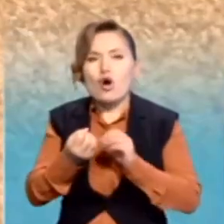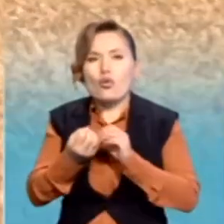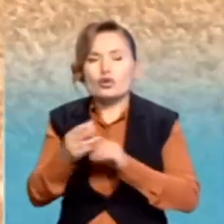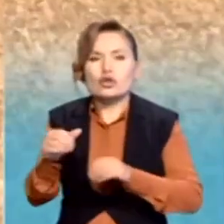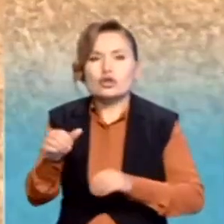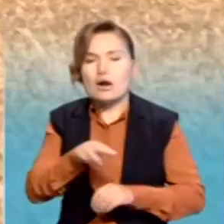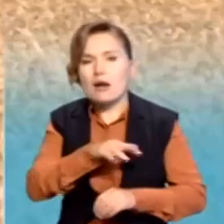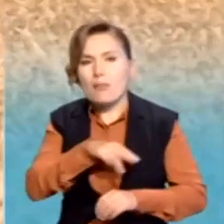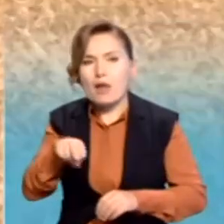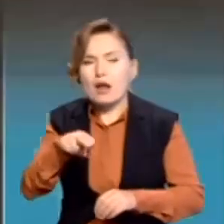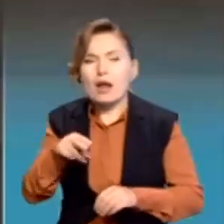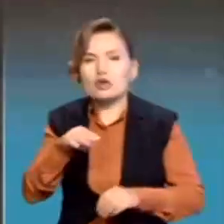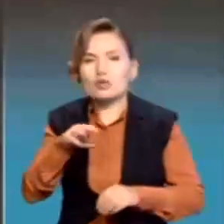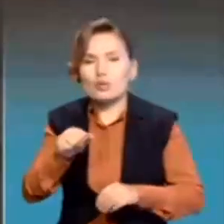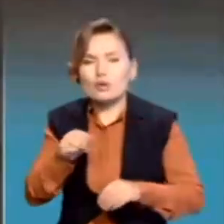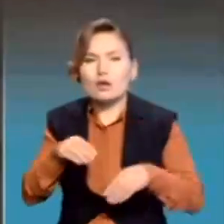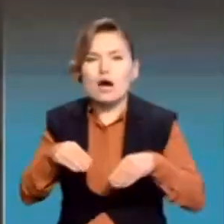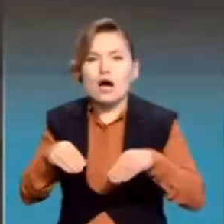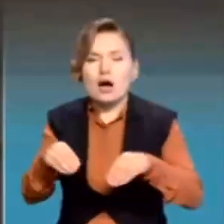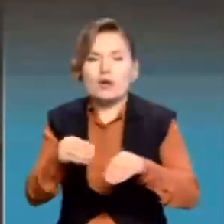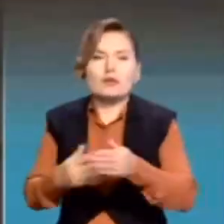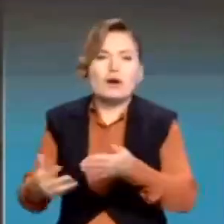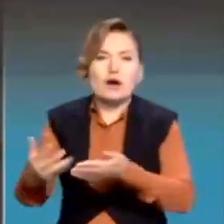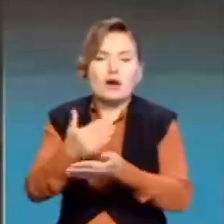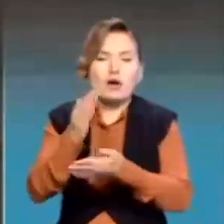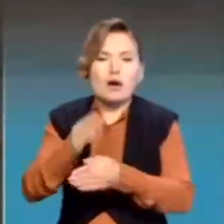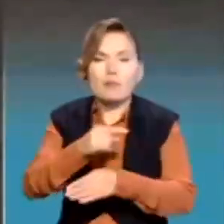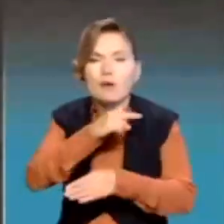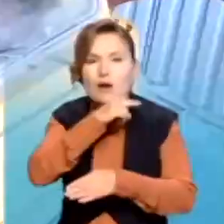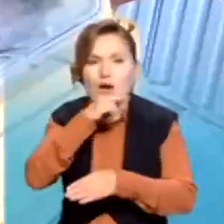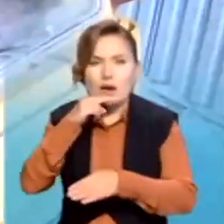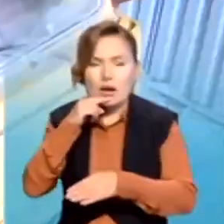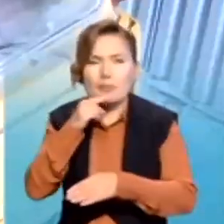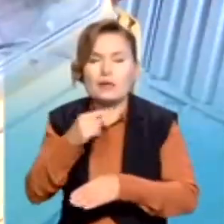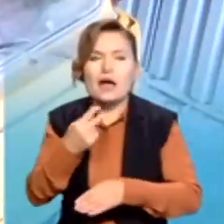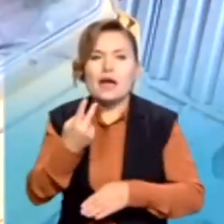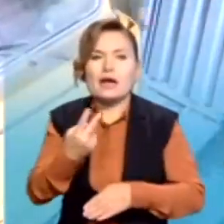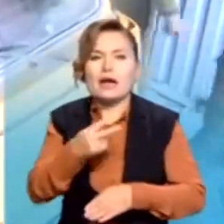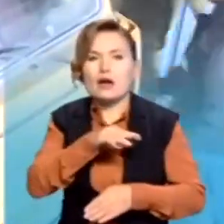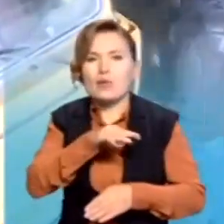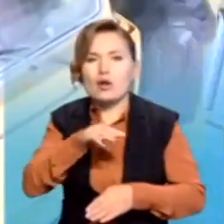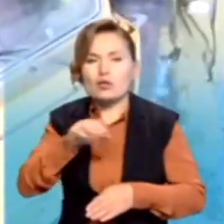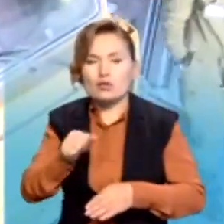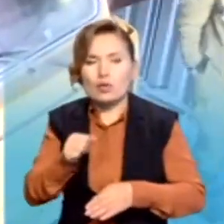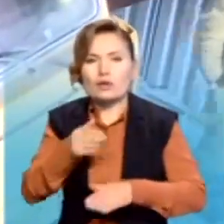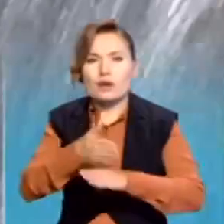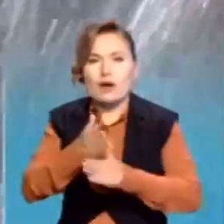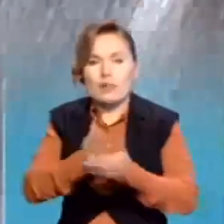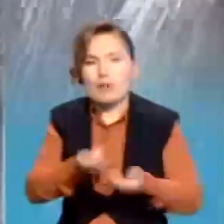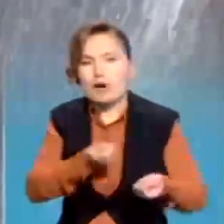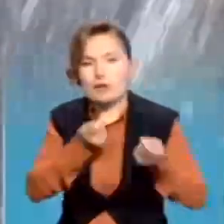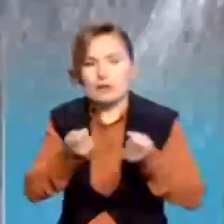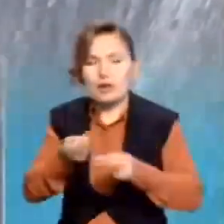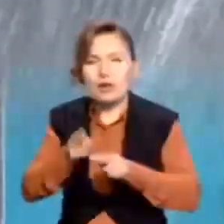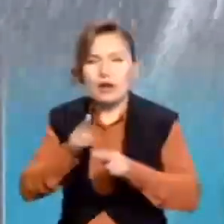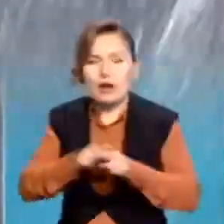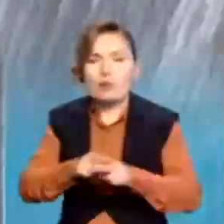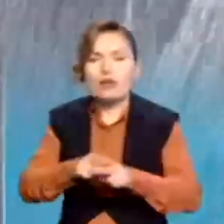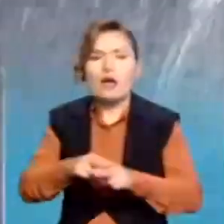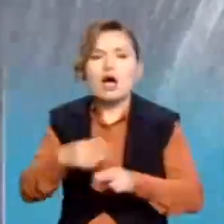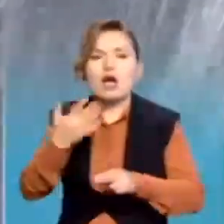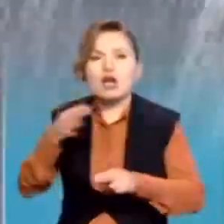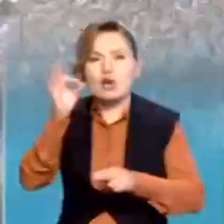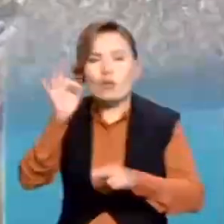астық жиналады деп күтілуде. Жыл сайын ел аумағына Ресейден 1,5-2 миллион тонна астық тасымалданады. Оның жартысынан астамы көлікпен